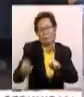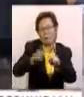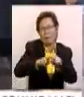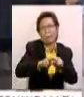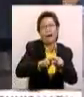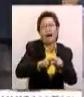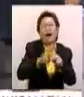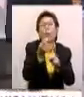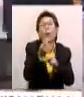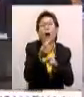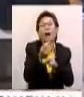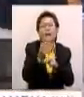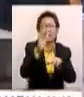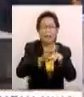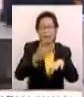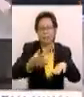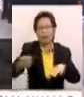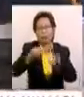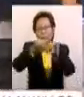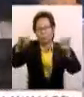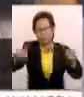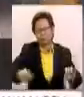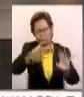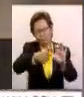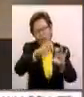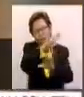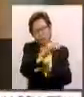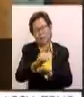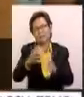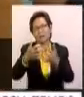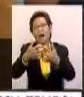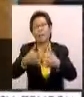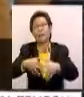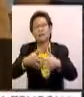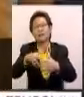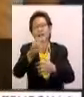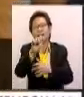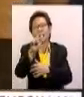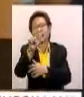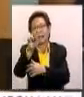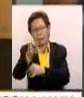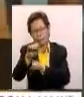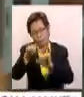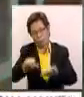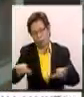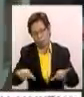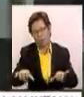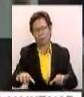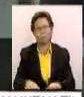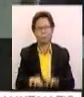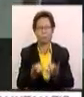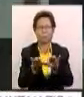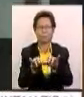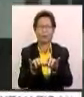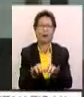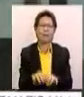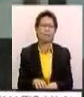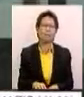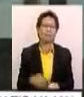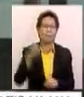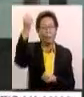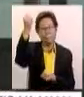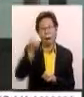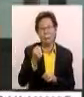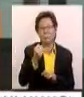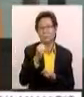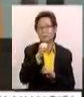Touch and Go, stesen minyak dan mesin ATM. Pelaksanaan pas perjalanan tanpa had yang akan